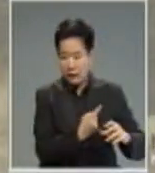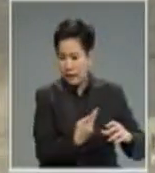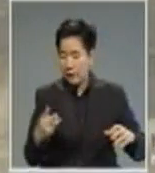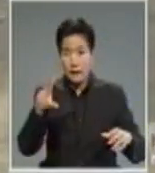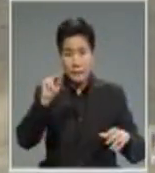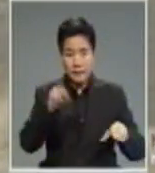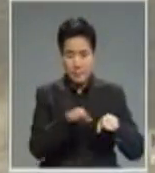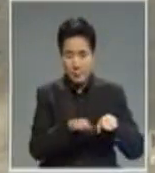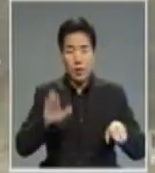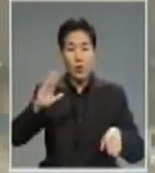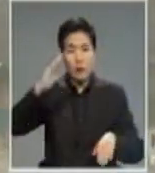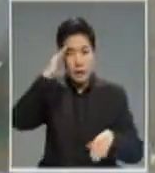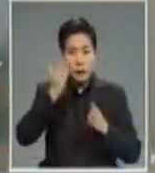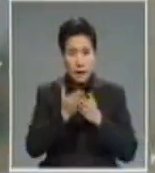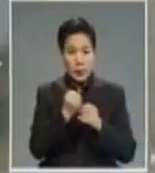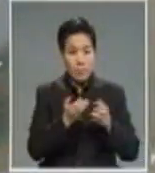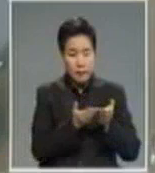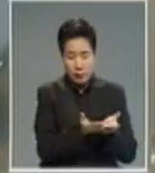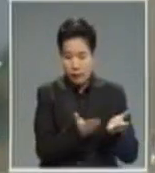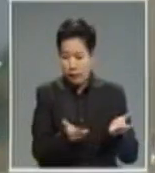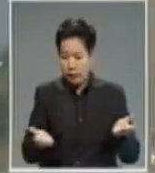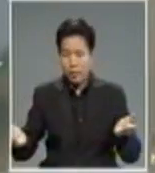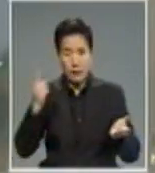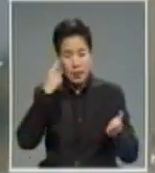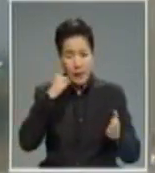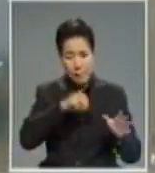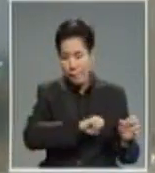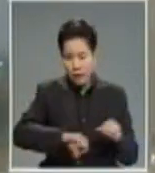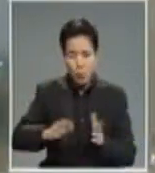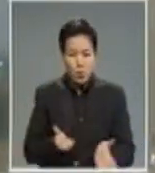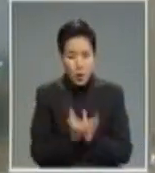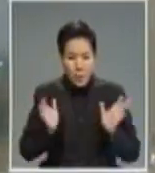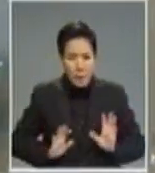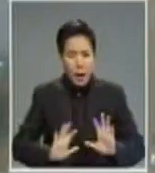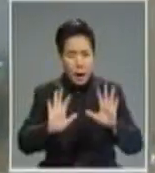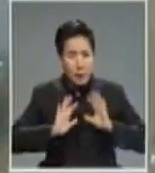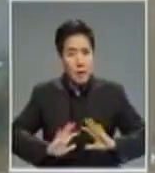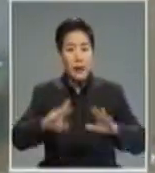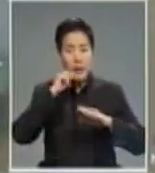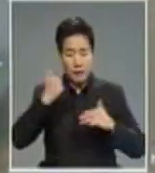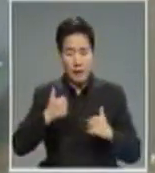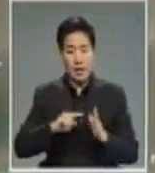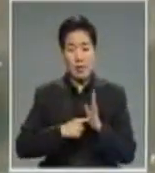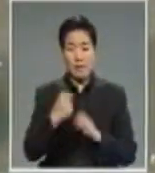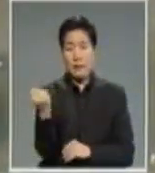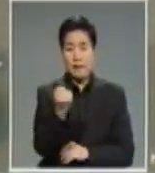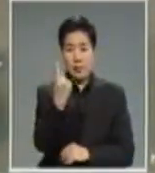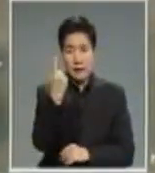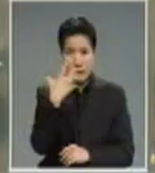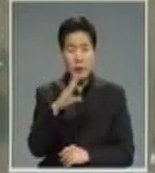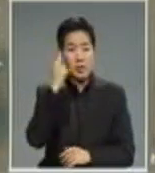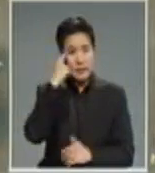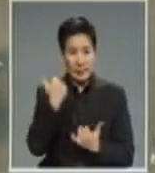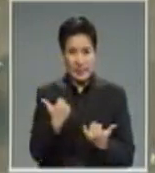เครื่องของกองทัพเรือได้ถูกนำมาติดตั้งบริเวณสะพานคลองระบายน้ำชะอวดแพรกเมืองตั้งแต่เวลา1นาฬิกาที่ผ่านมาและเ